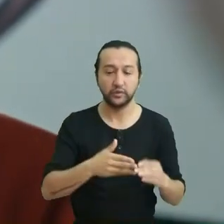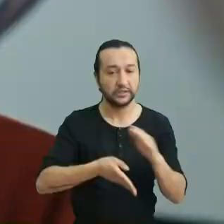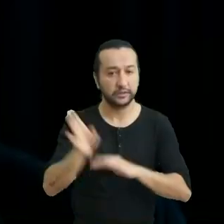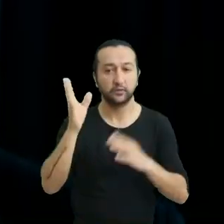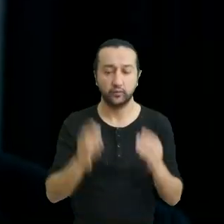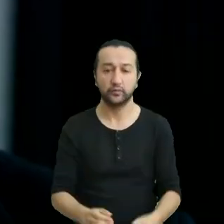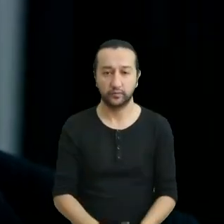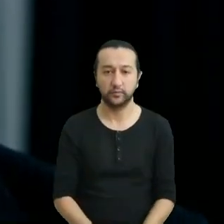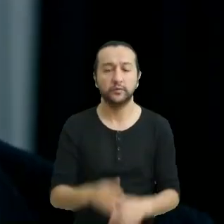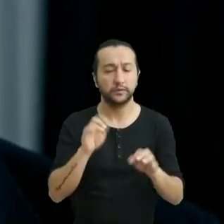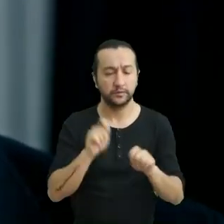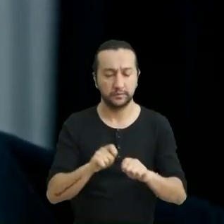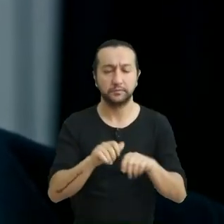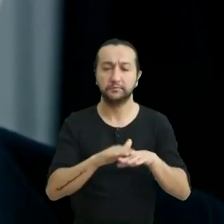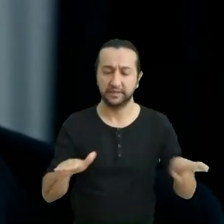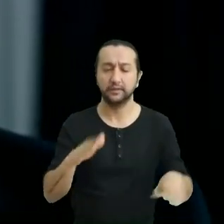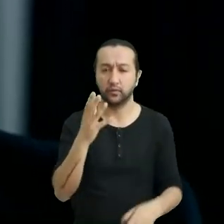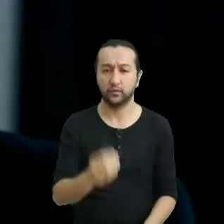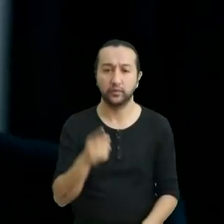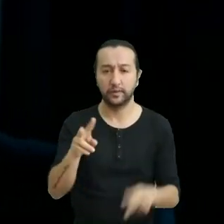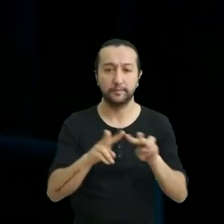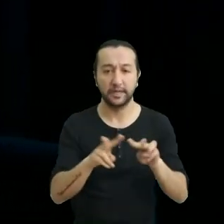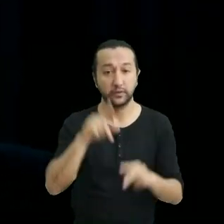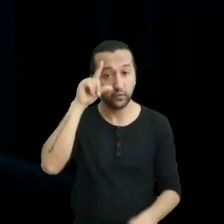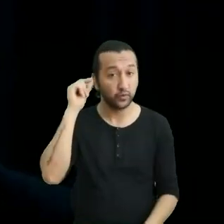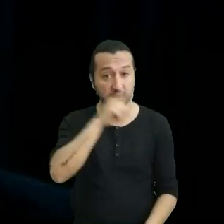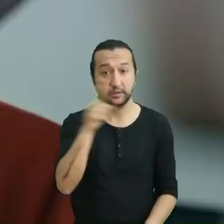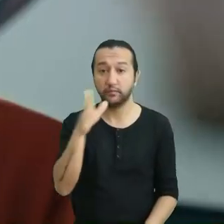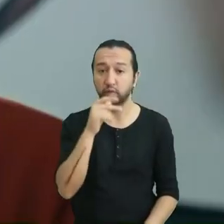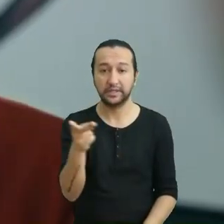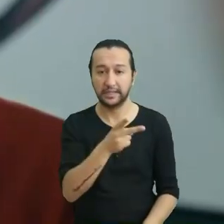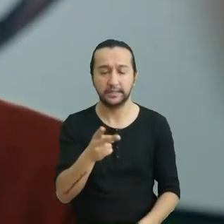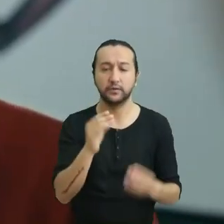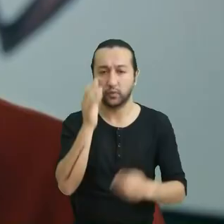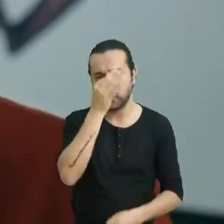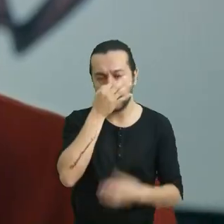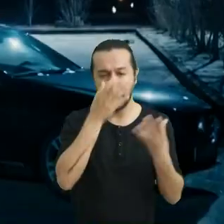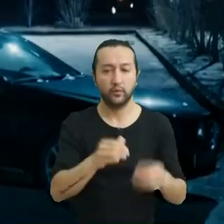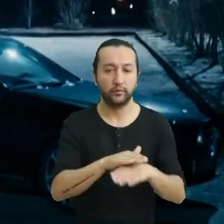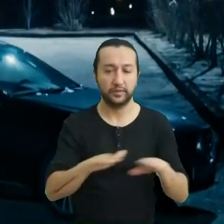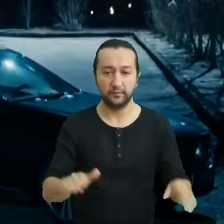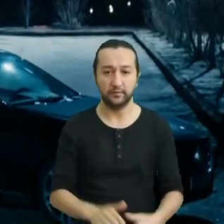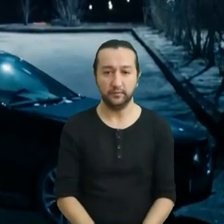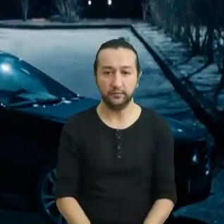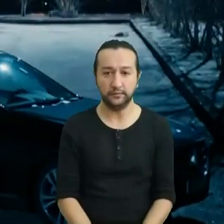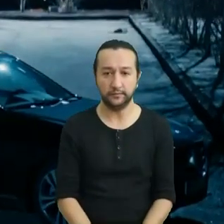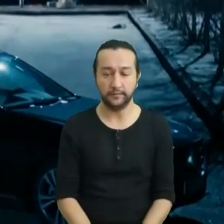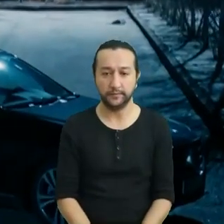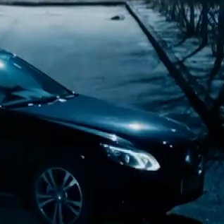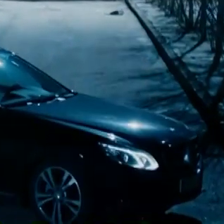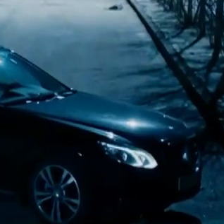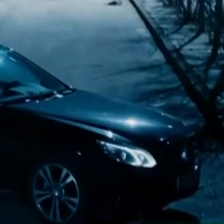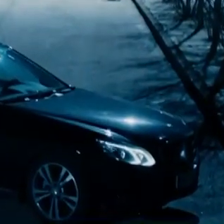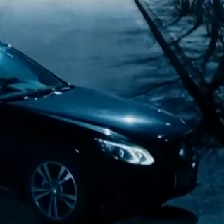çıkarız. Ulaştı sayın. Mikanos'la Bulgaristan arası çok kolaydı. Asaf'ın olduğu tabutu taşıyan